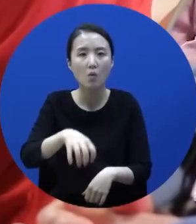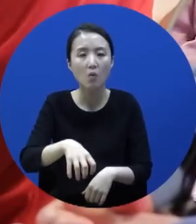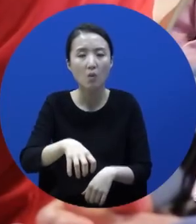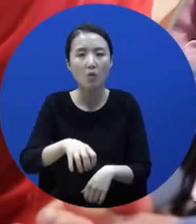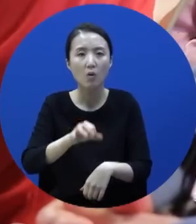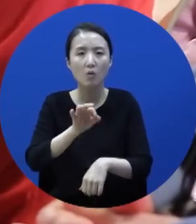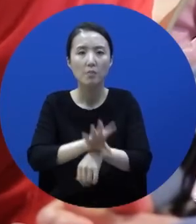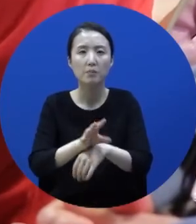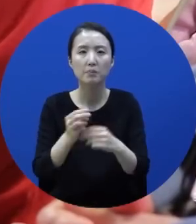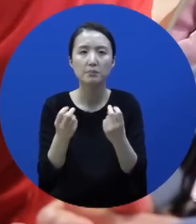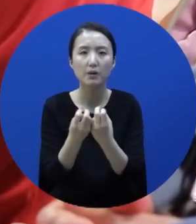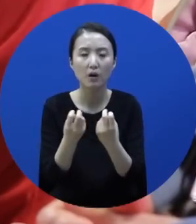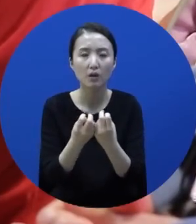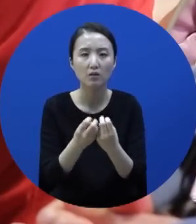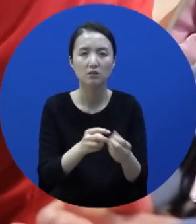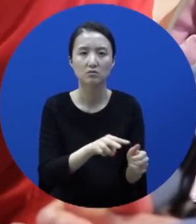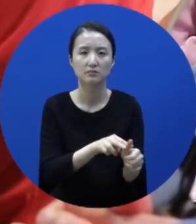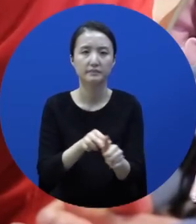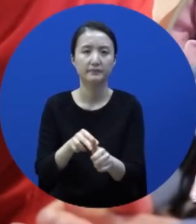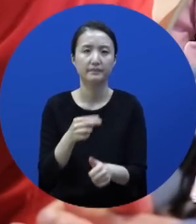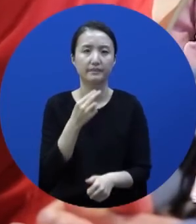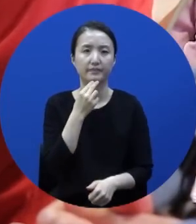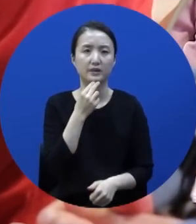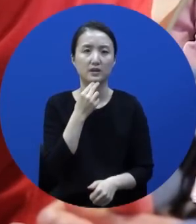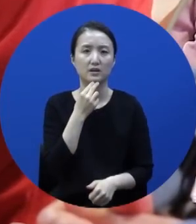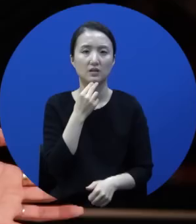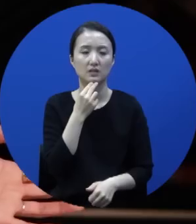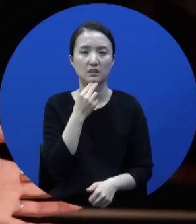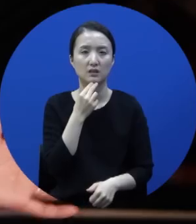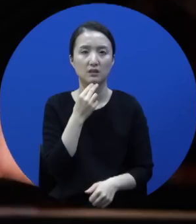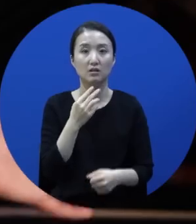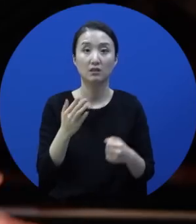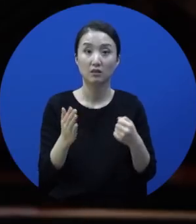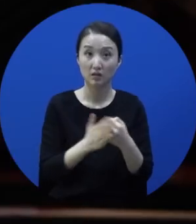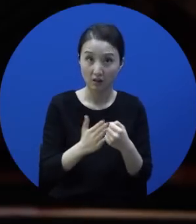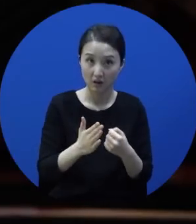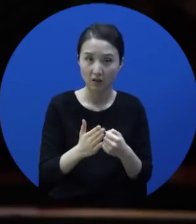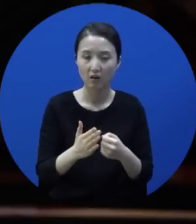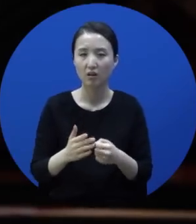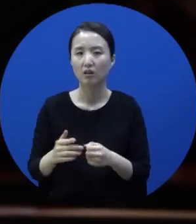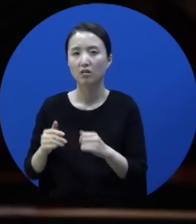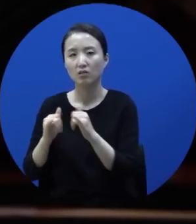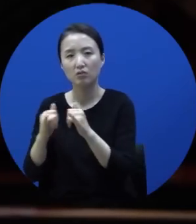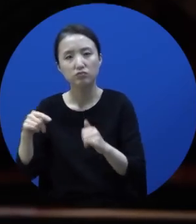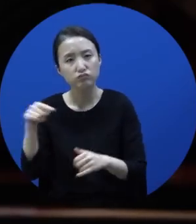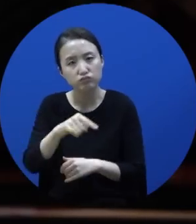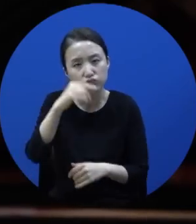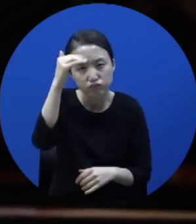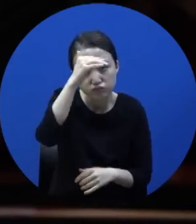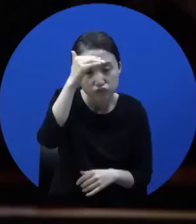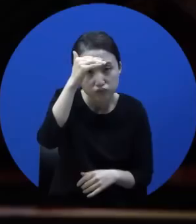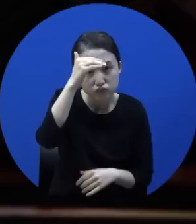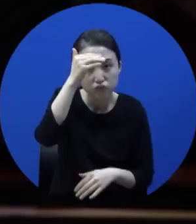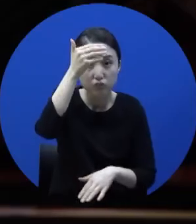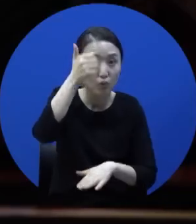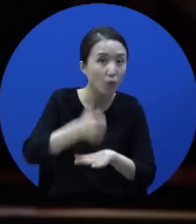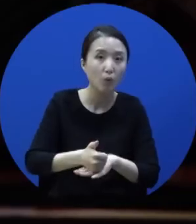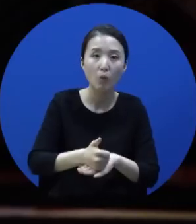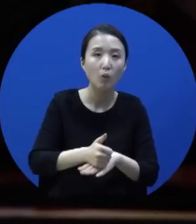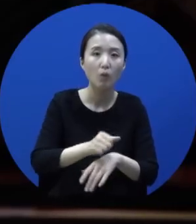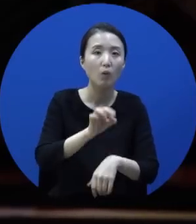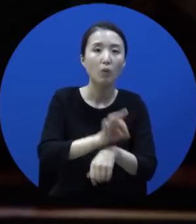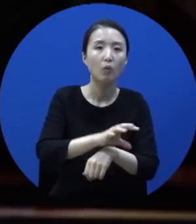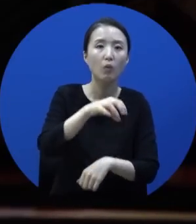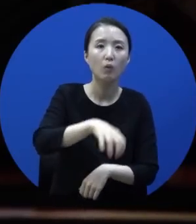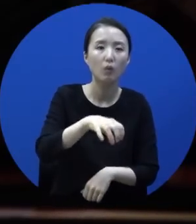네. 그러다 보니까 이 사람은 그냥 너무나 괜찮은 사람이네 하고 지나쳐버리는 그렇게 됐던 거죠. 그래서 제가